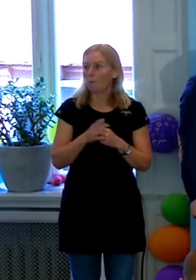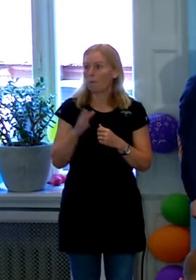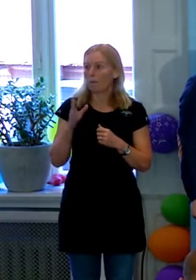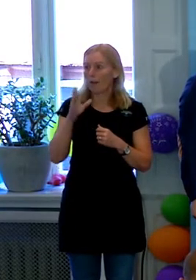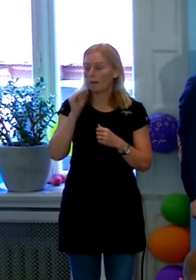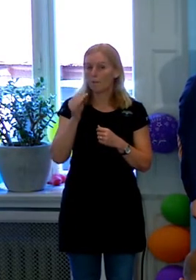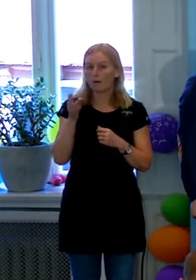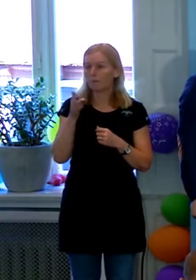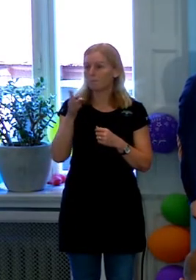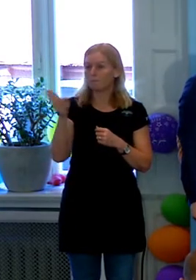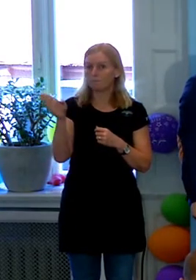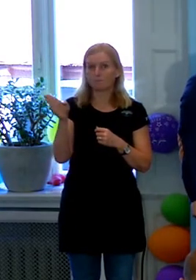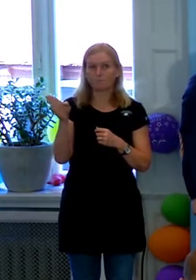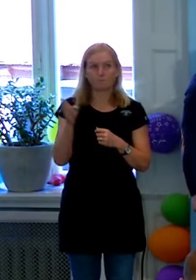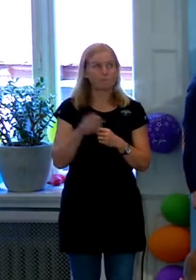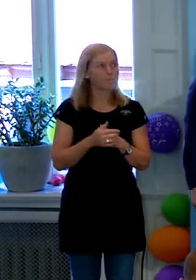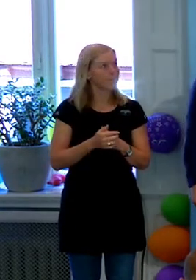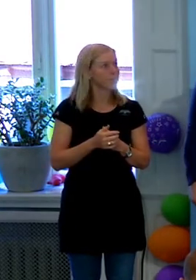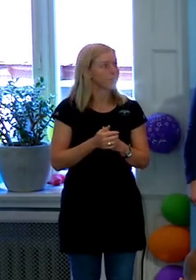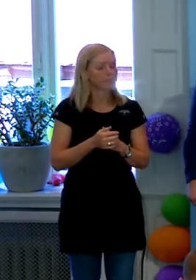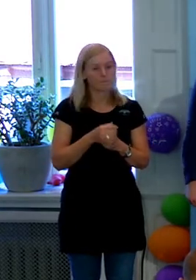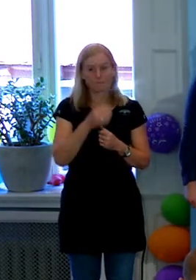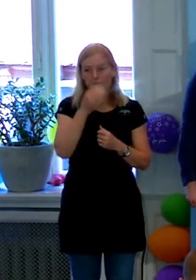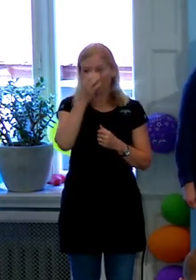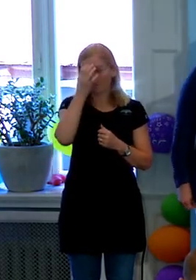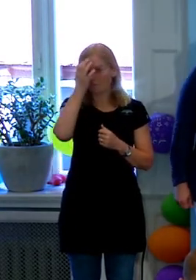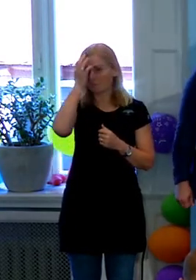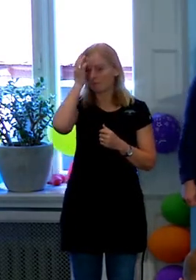Vi har en längst bak där.